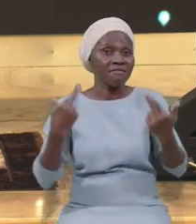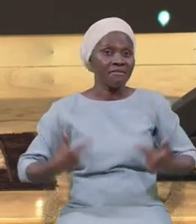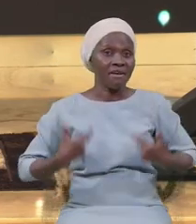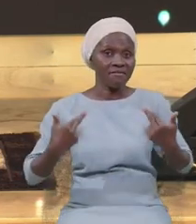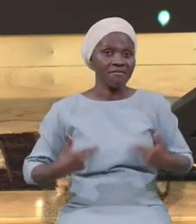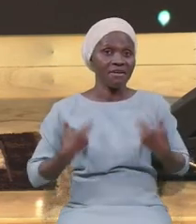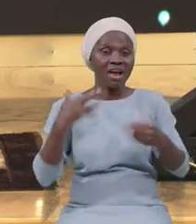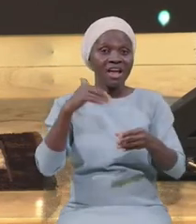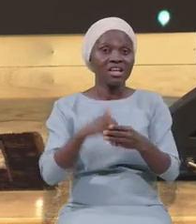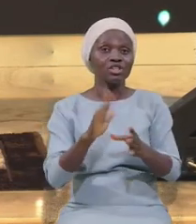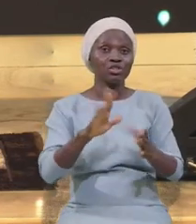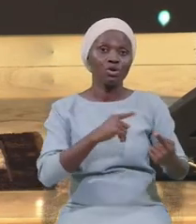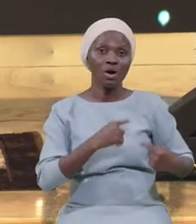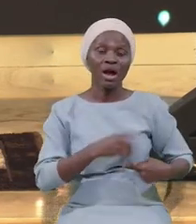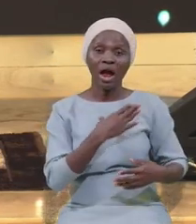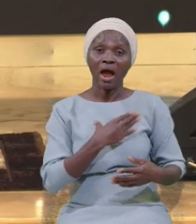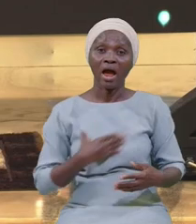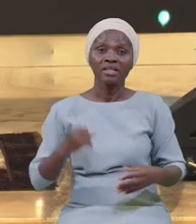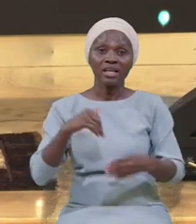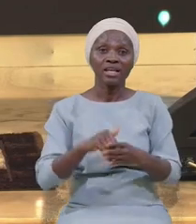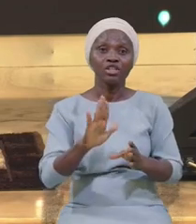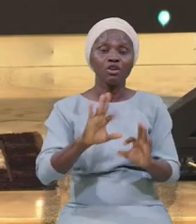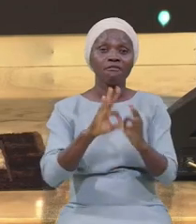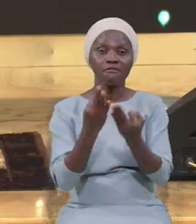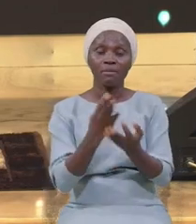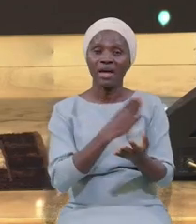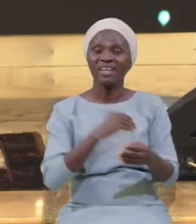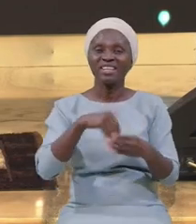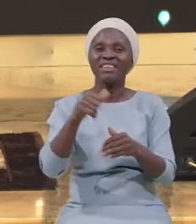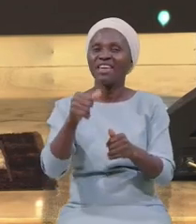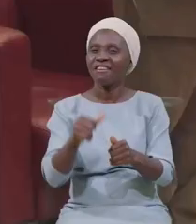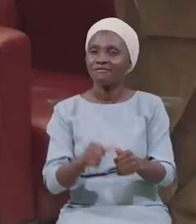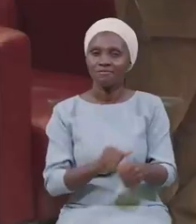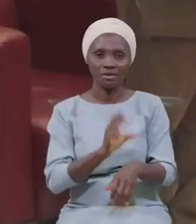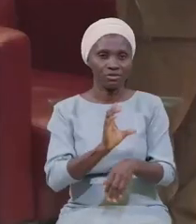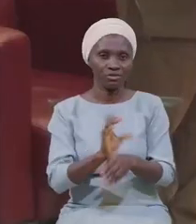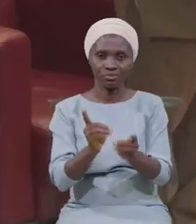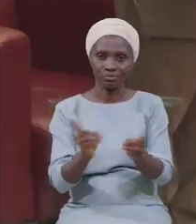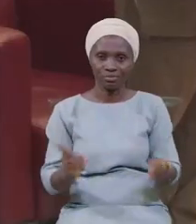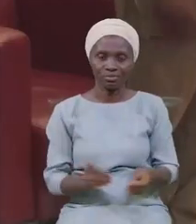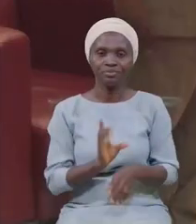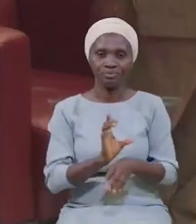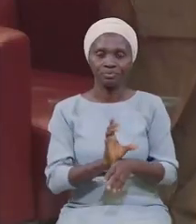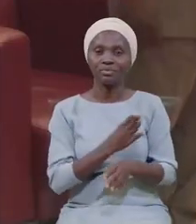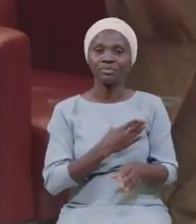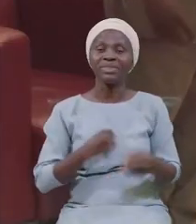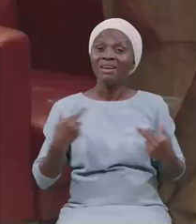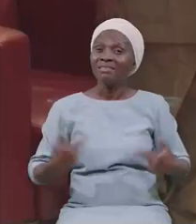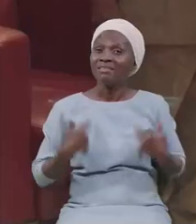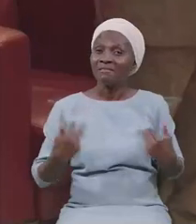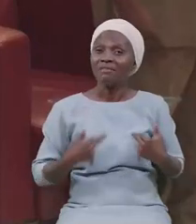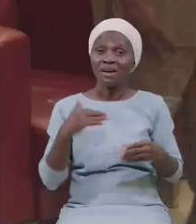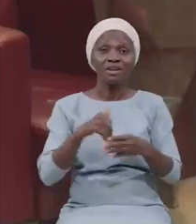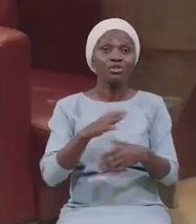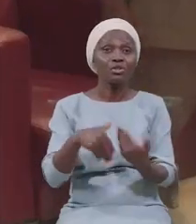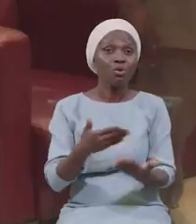réveil à votre cœur, à votre famille, un puissant réveil à toute église locale, un réveil